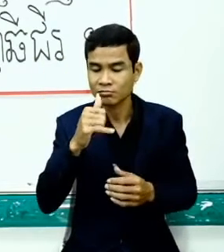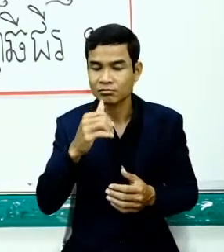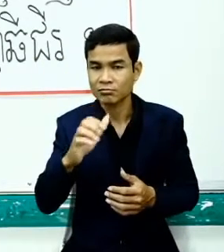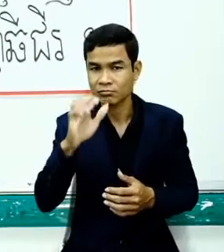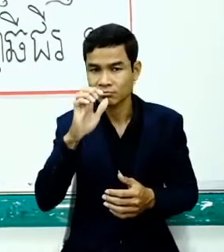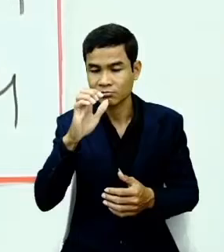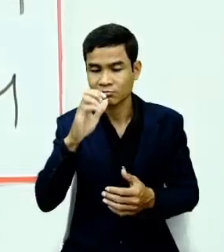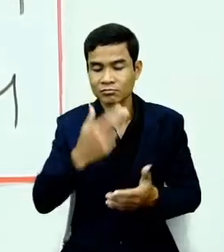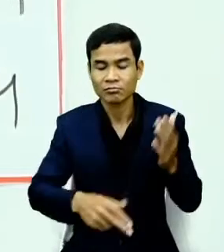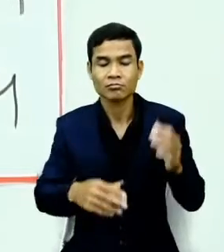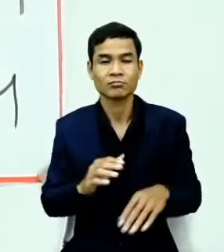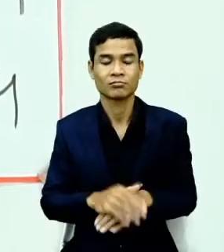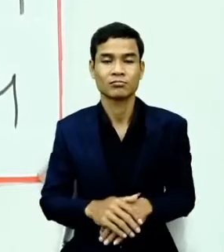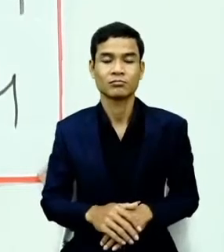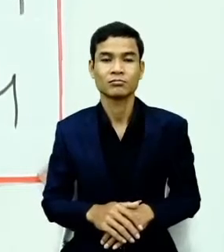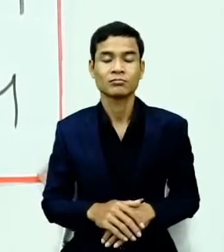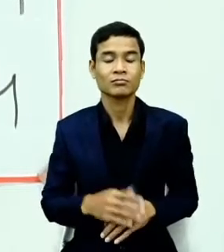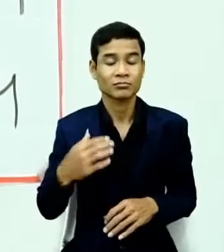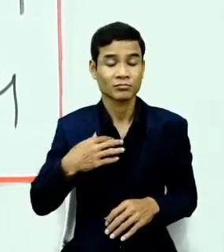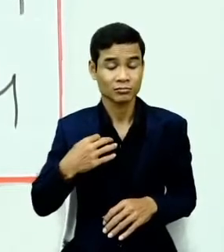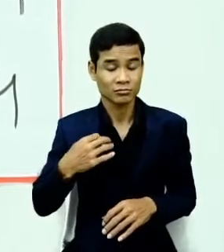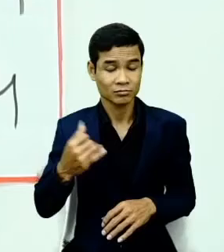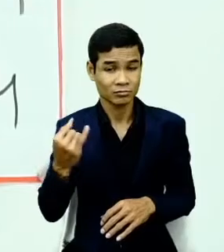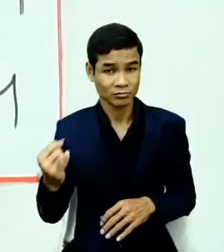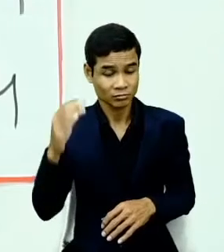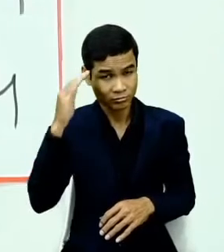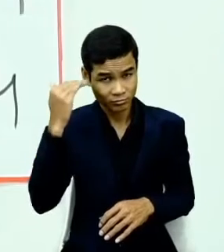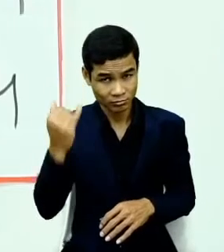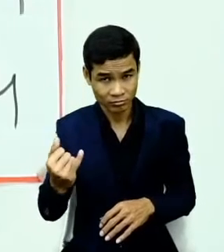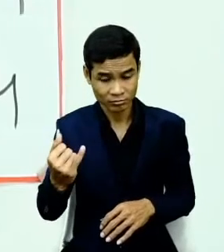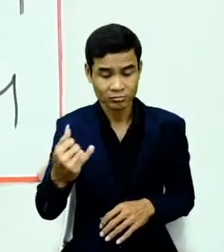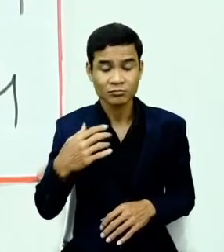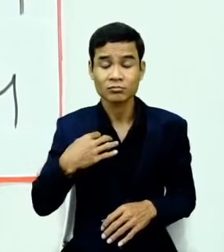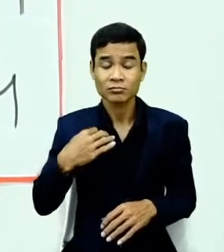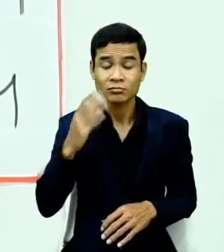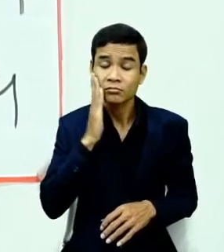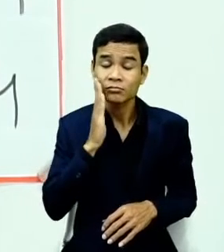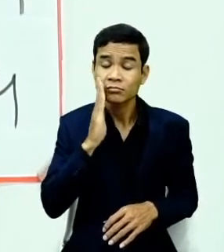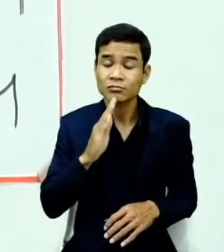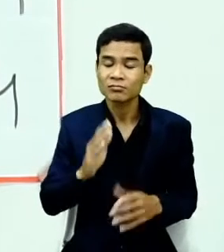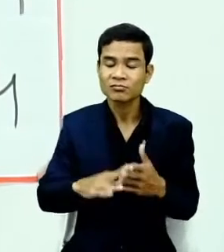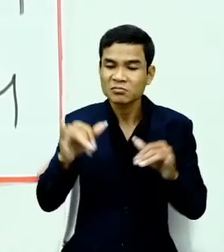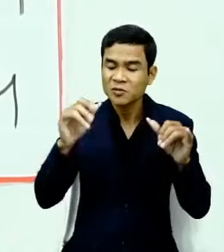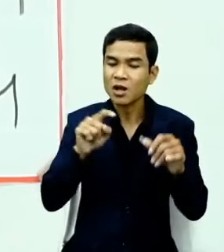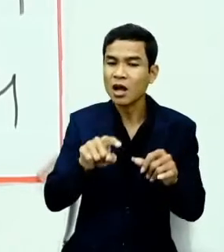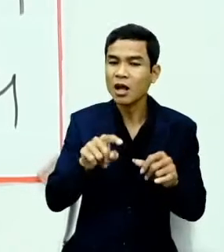ងប្រុសពាក់អាវសហ្នឹងចានិញូនេះណាកូនតាកូនញីឆីអ្វី